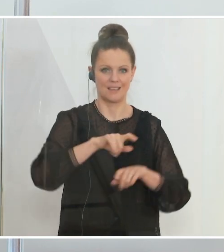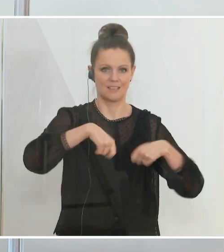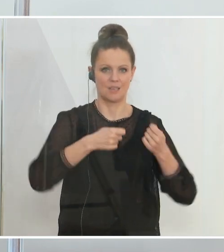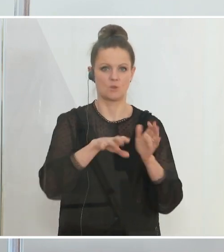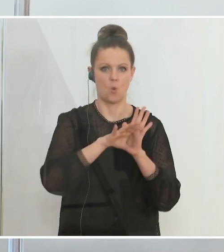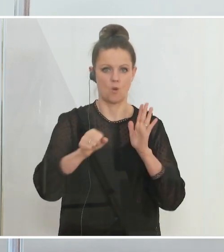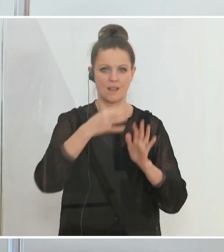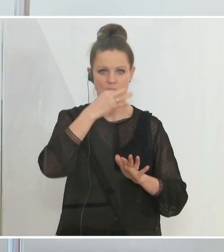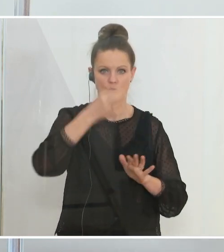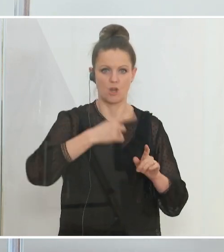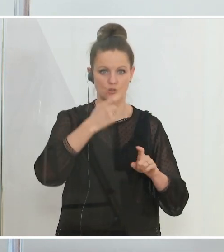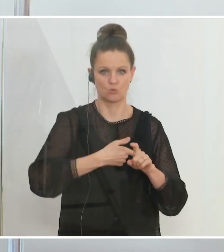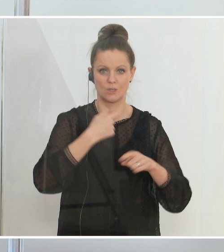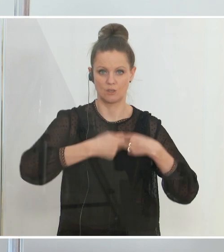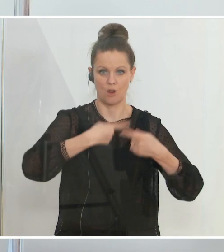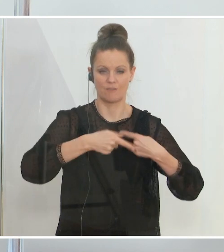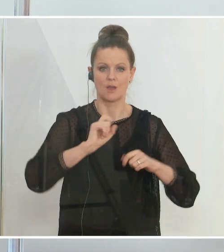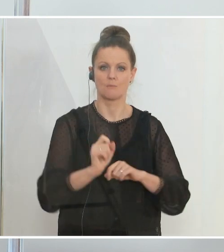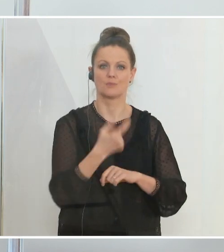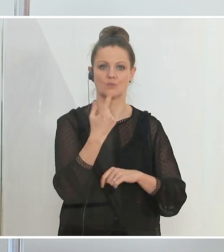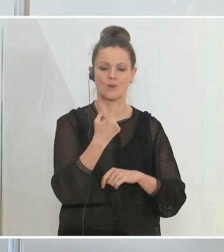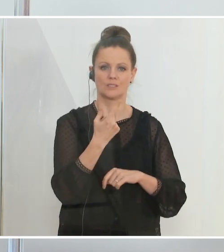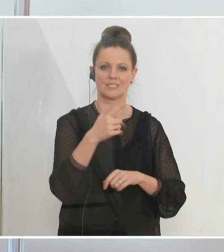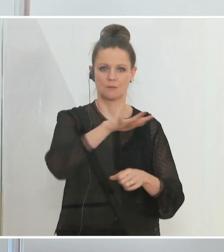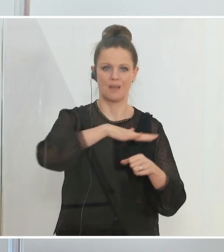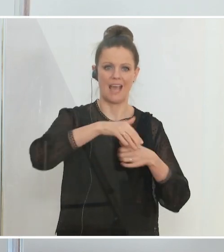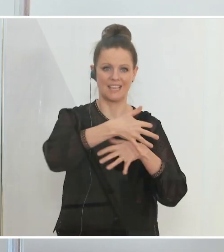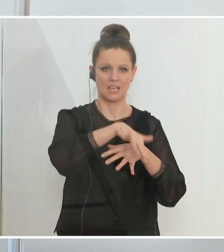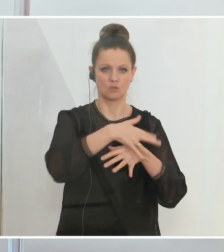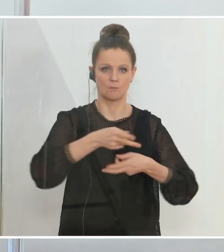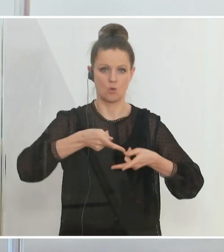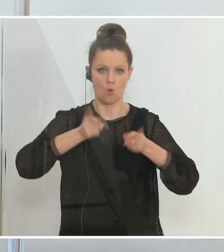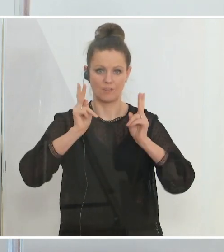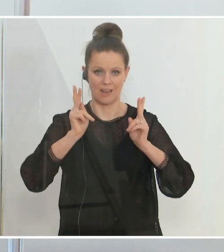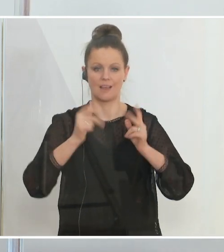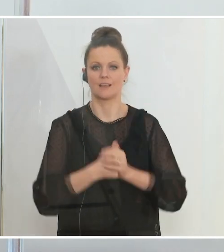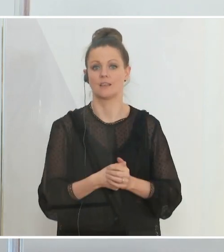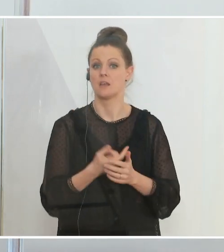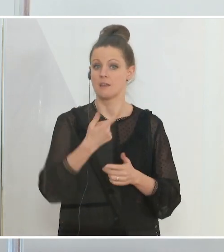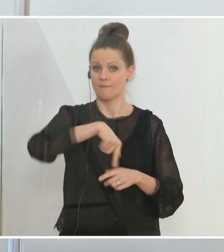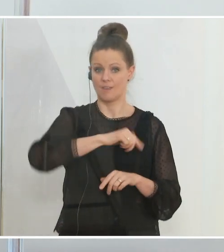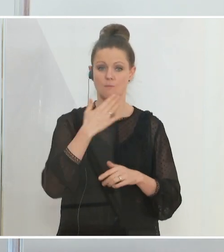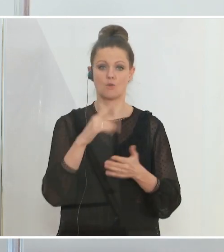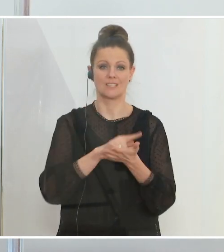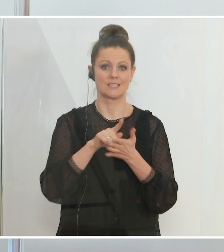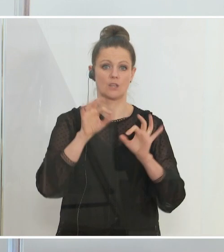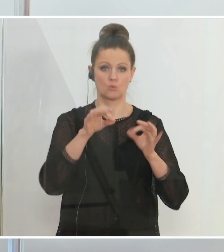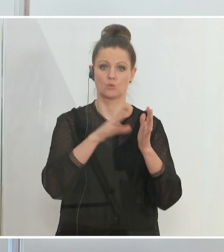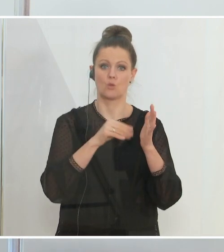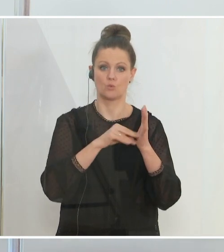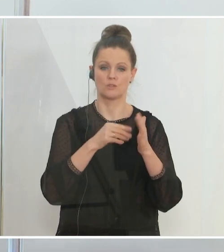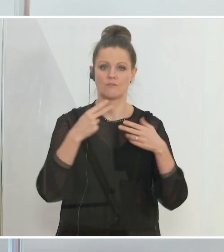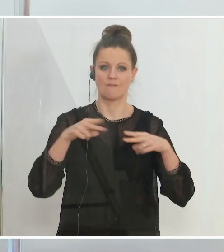am Laufen, besonders für die Bereiche Gastro und Hotellerie, weil es uns wichtig ist, dass wir die Zeit gut nutzen für